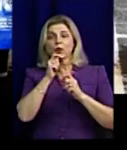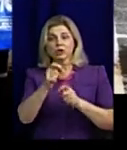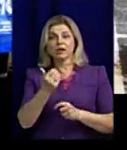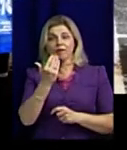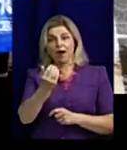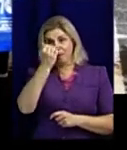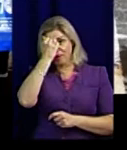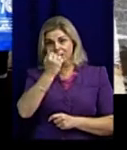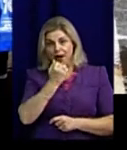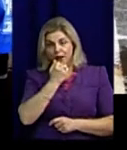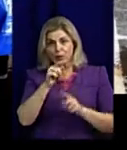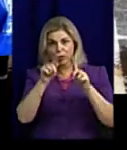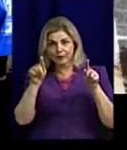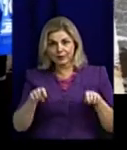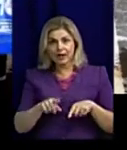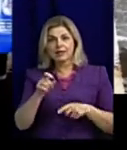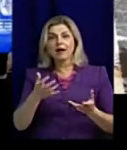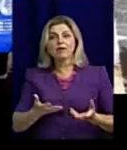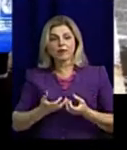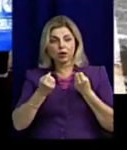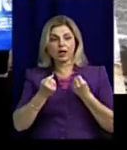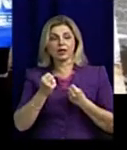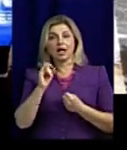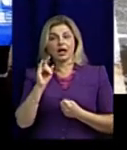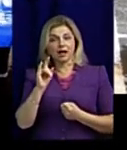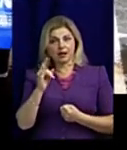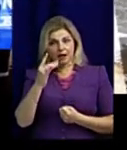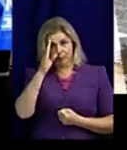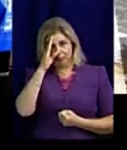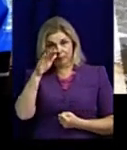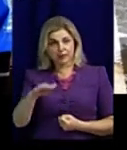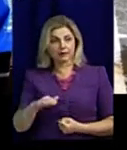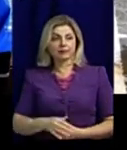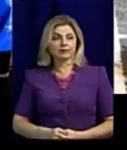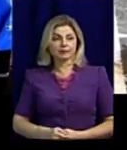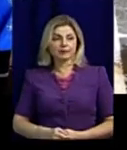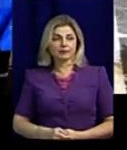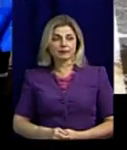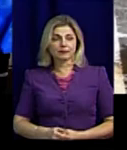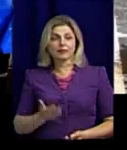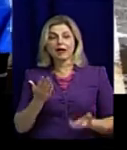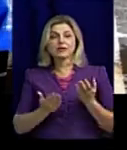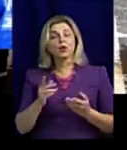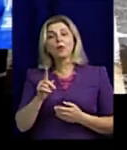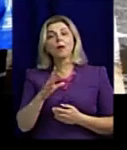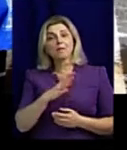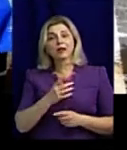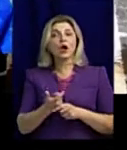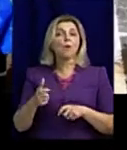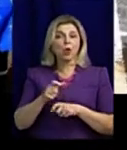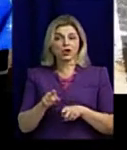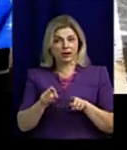героїчний вчинок, за врятоване дитяче життя і Сергій Леонідович. Якщо б побільше було таких